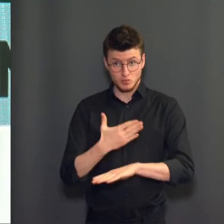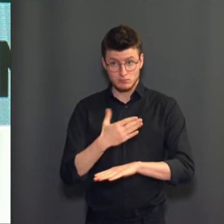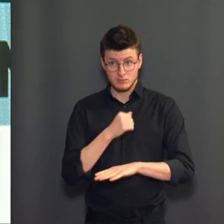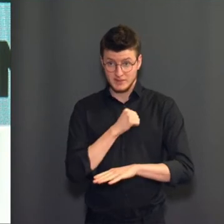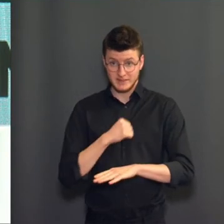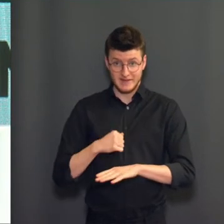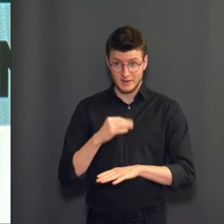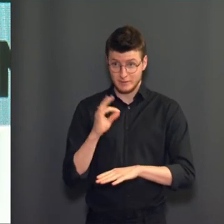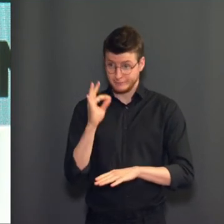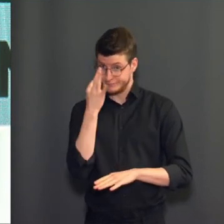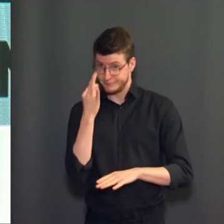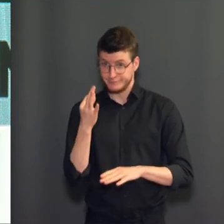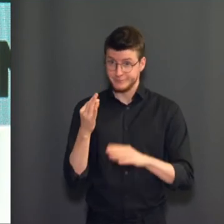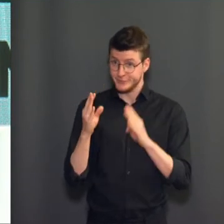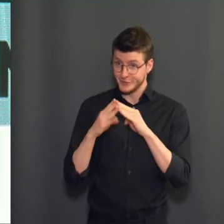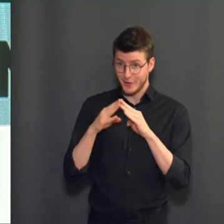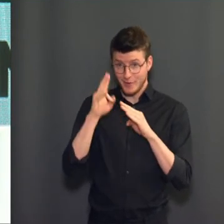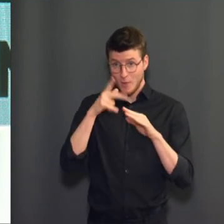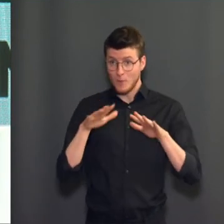thuis in alle comfort.